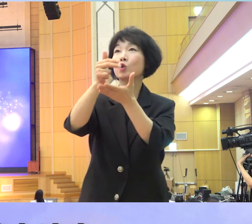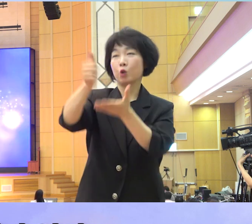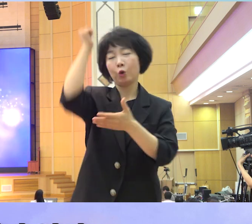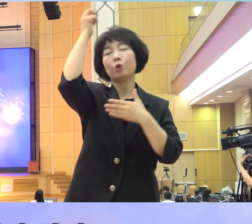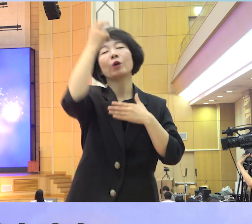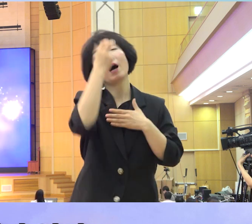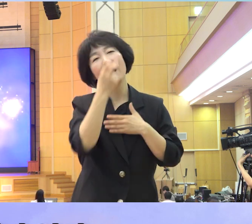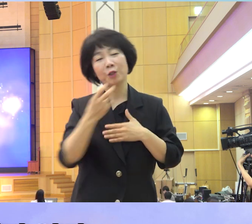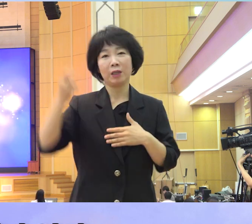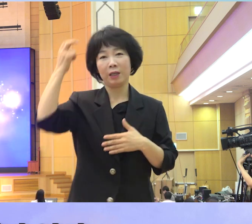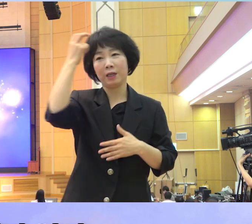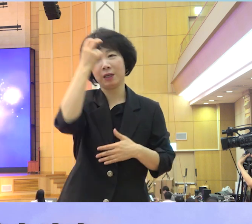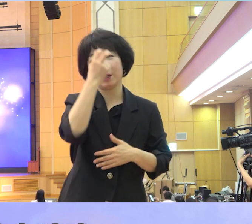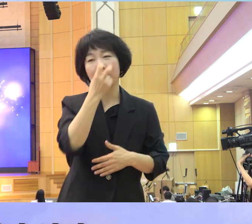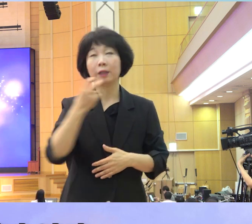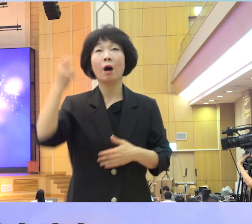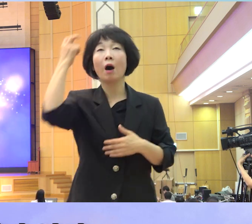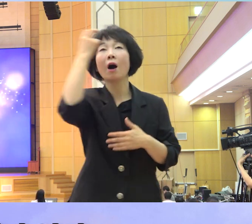굳세라. 주가